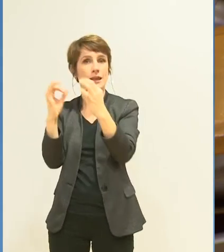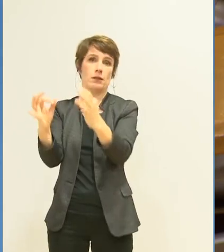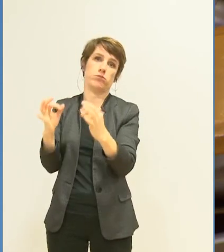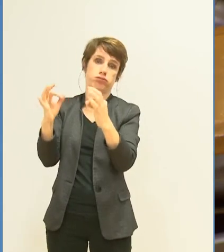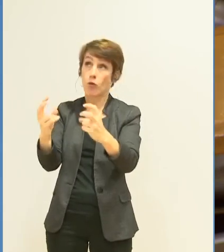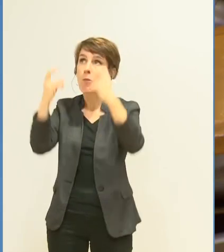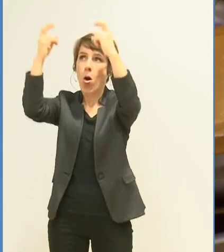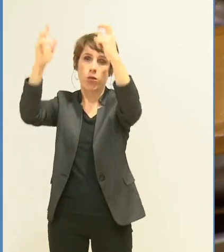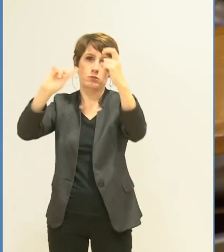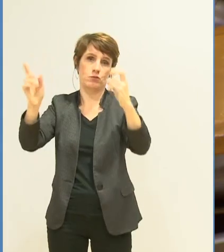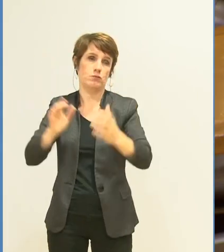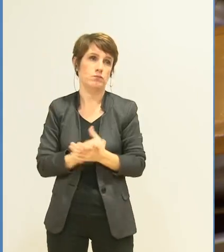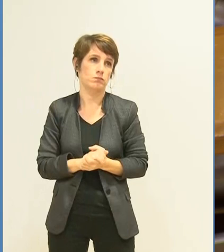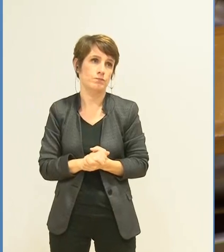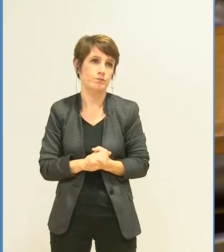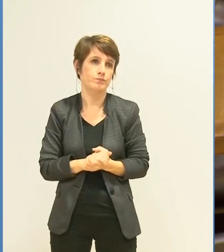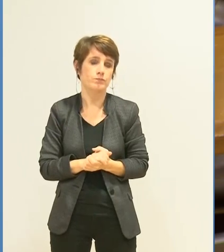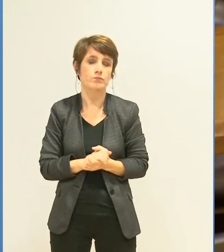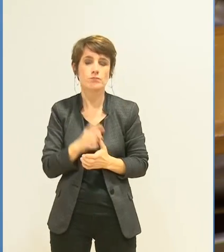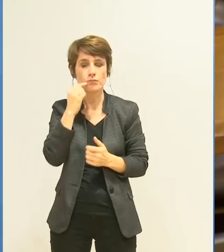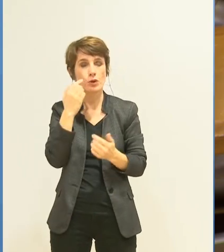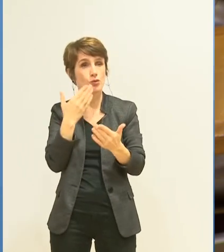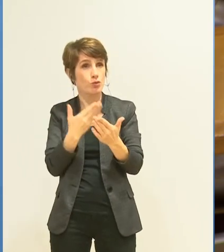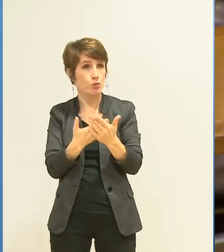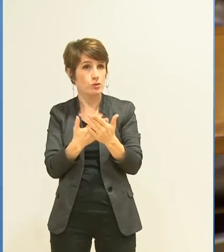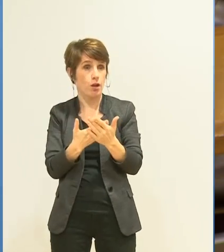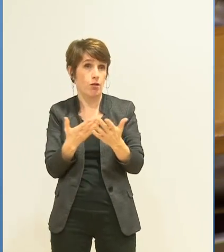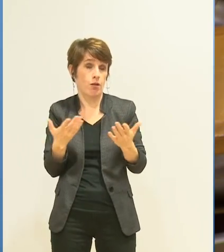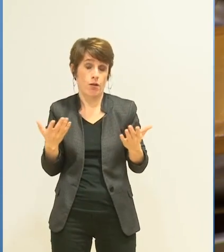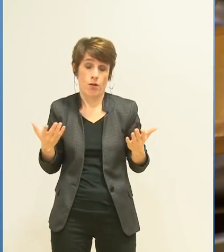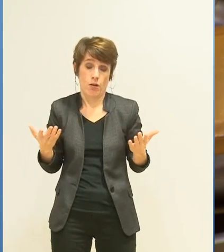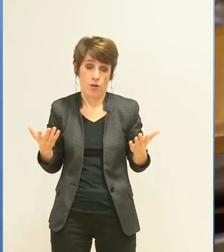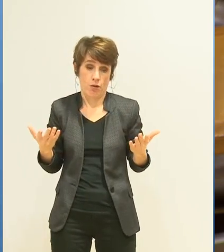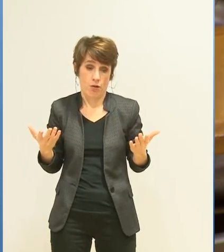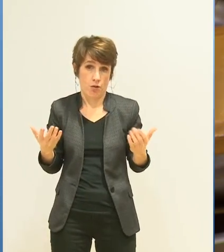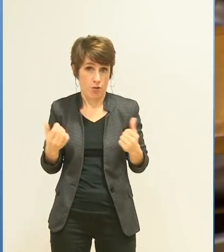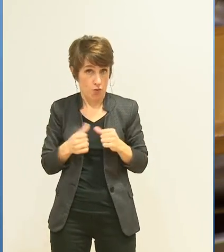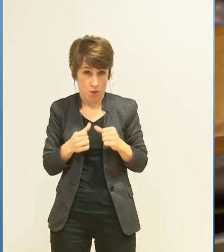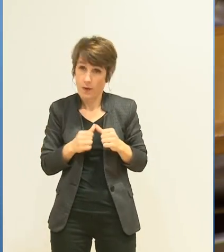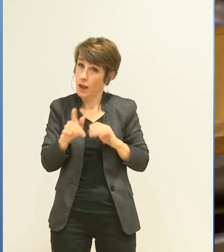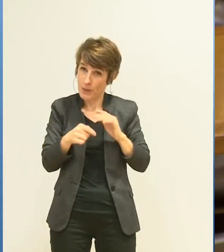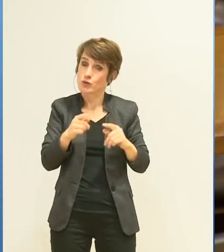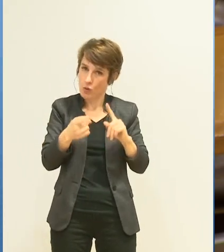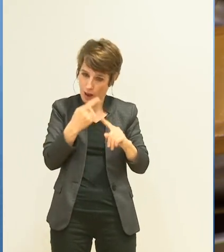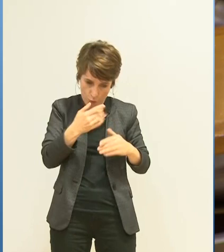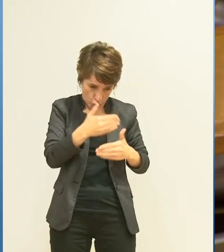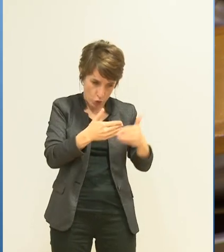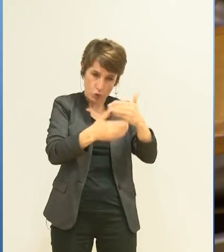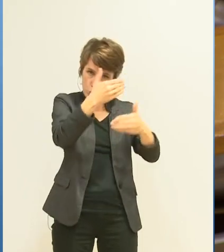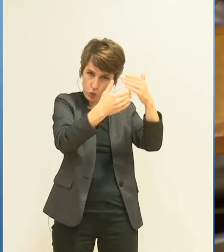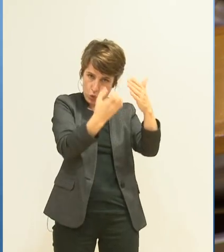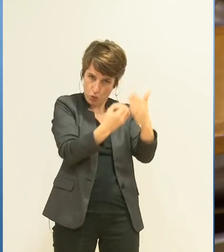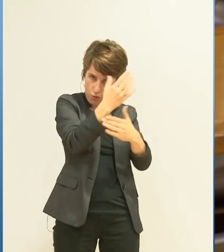raisonnables pour cela il n'est pas seulement question de construction mais aussi de